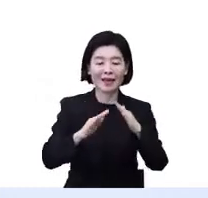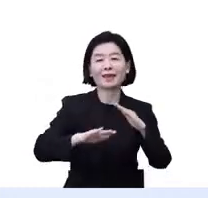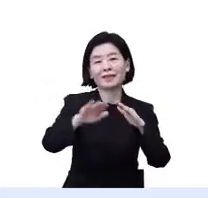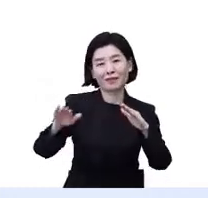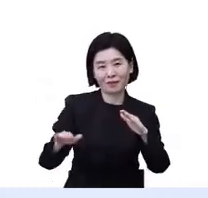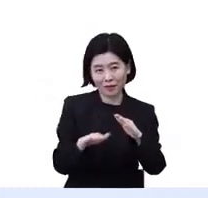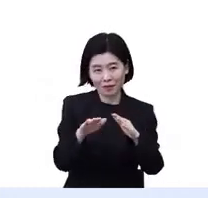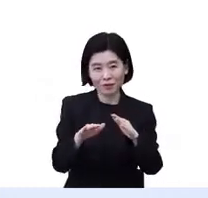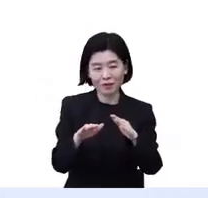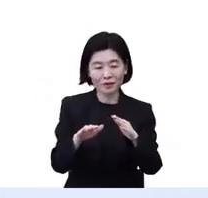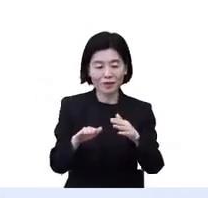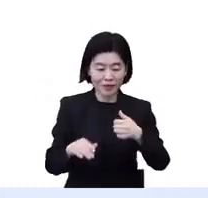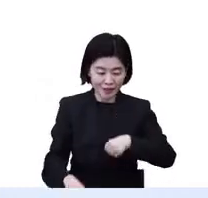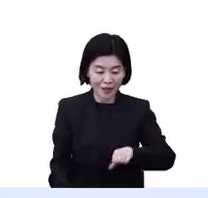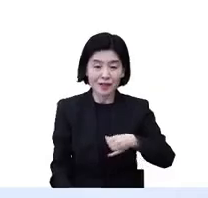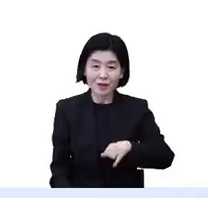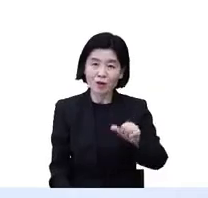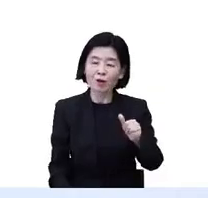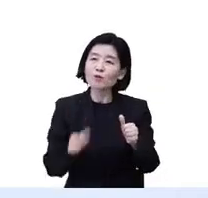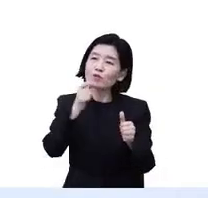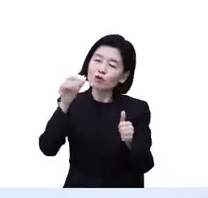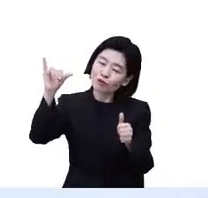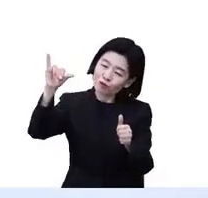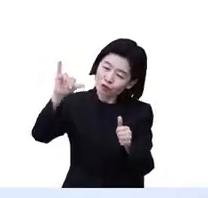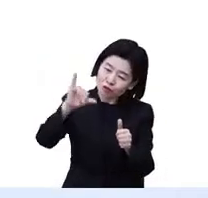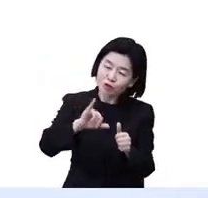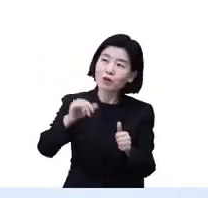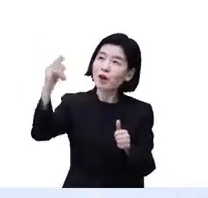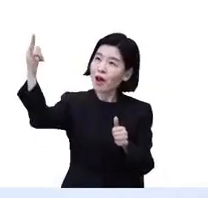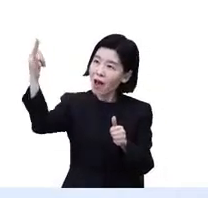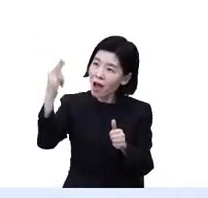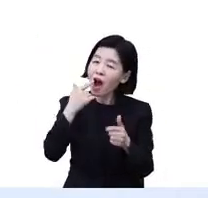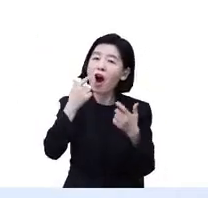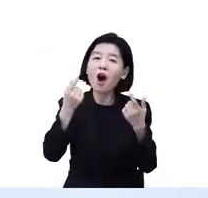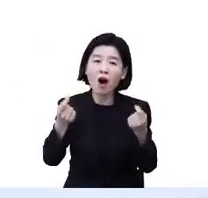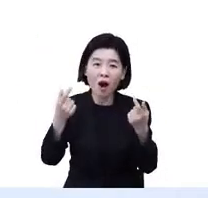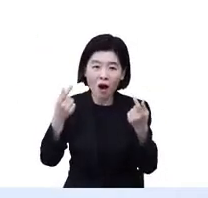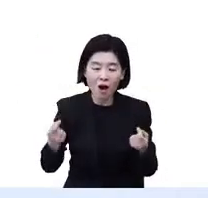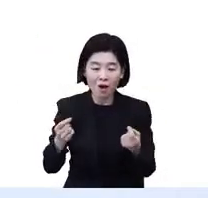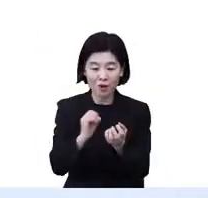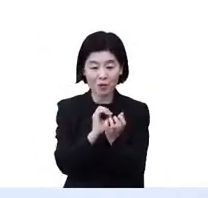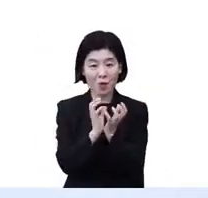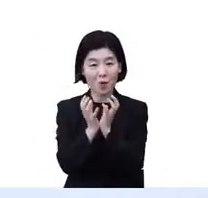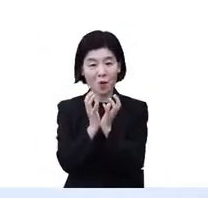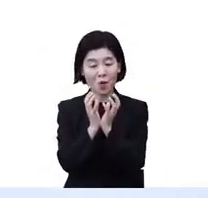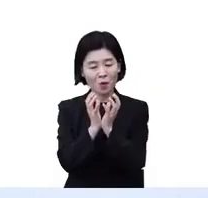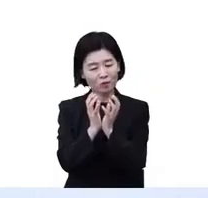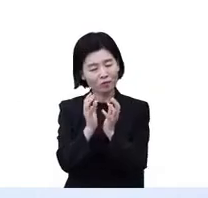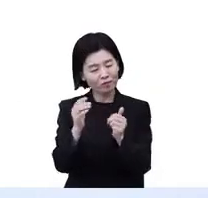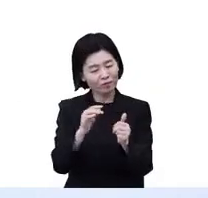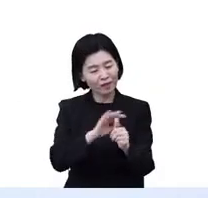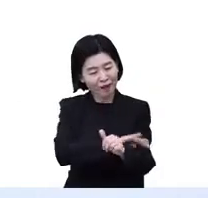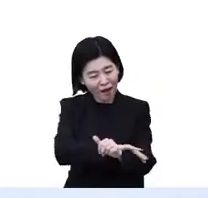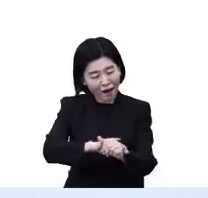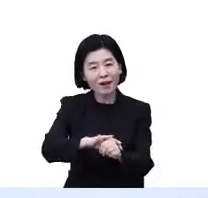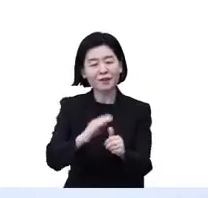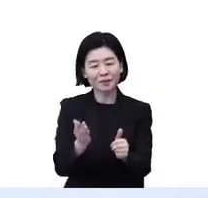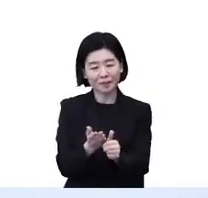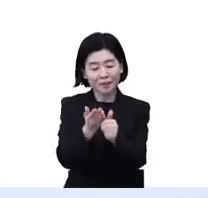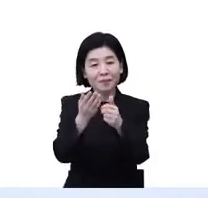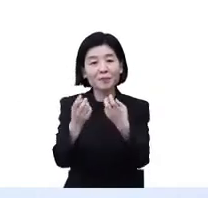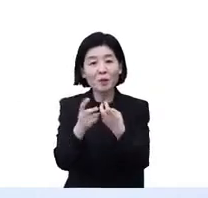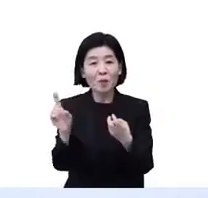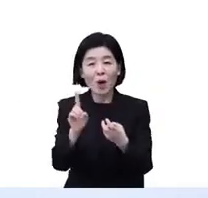물도 주고 또 햇볕도 쬐어주고 계실 텐데요. 우리 꽃을 다듬는 정원사라면 아무리 비가 오고 거센